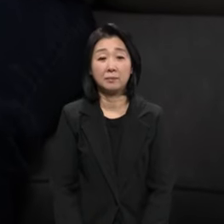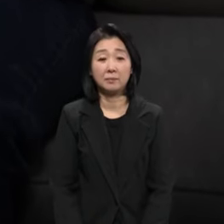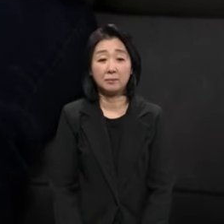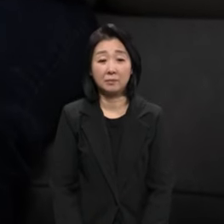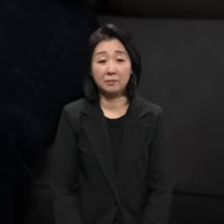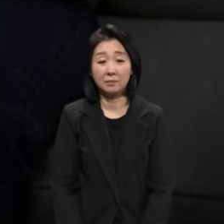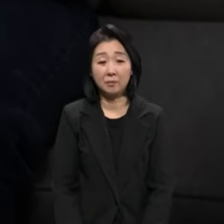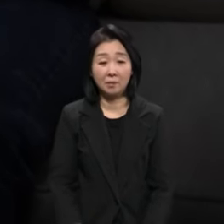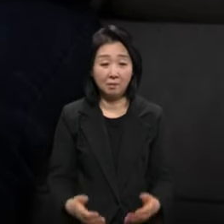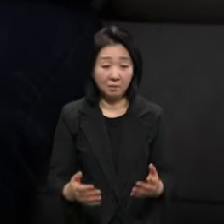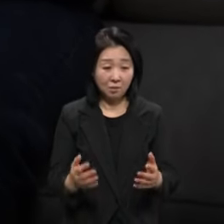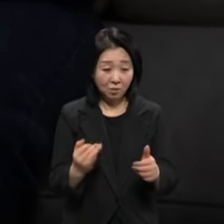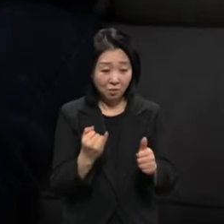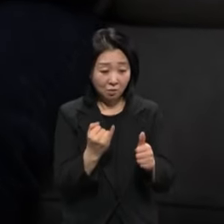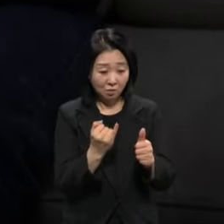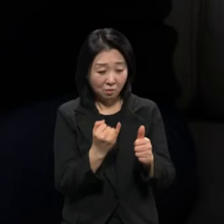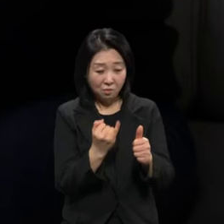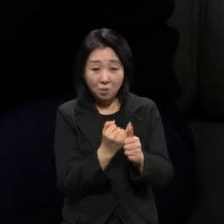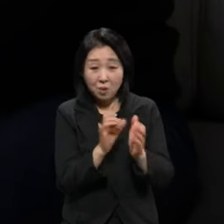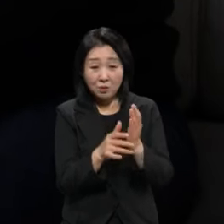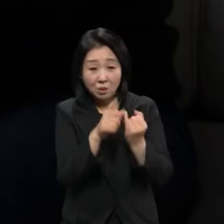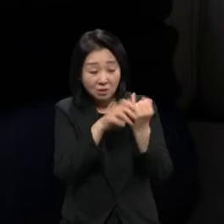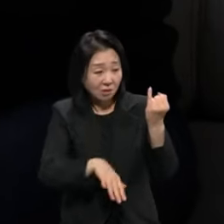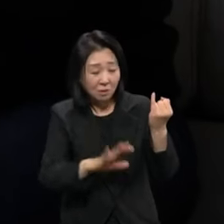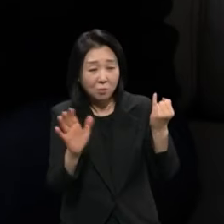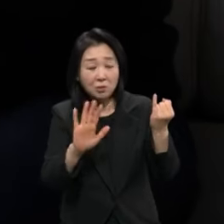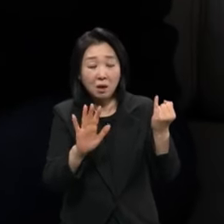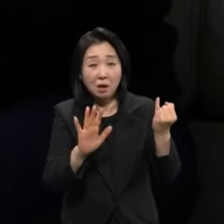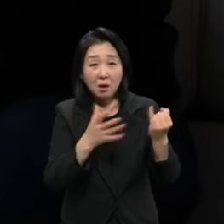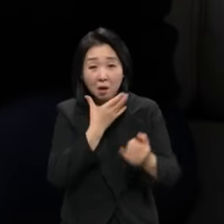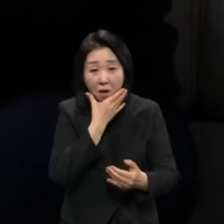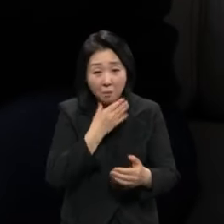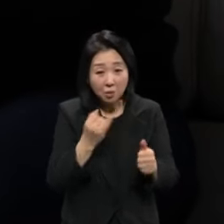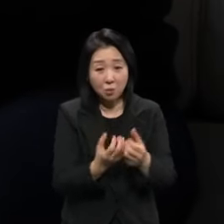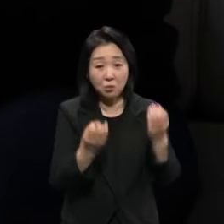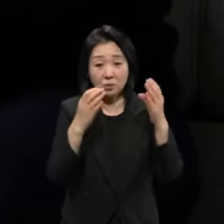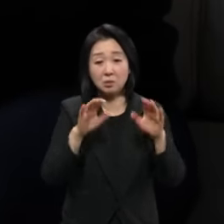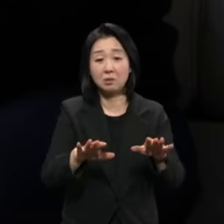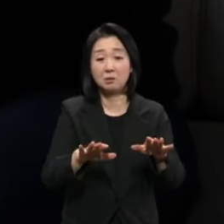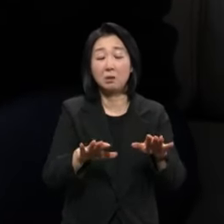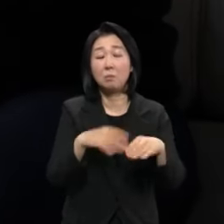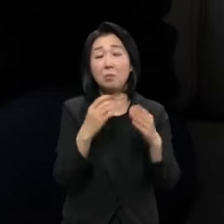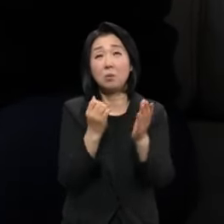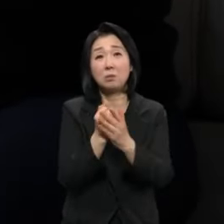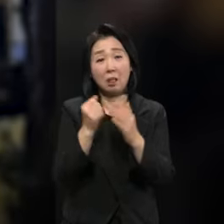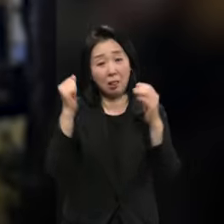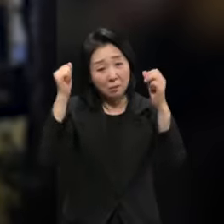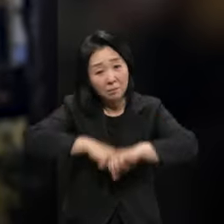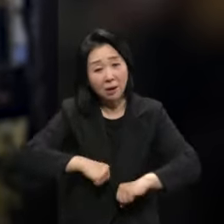한번 가면 진짜 웨딩 드레스도 못 볼 것 같아요. 그냥 그 행복했던 결혼식이 그냥 다 뭔가 망한 느낌?